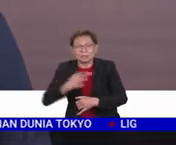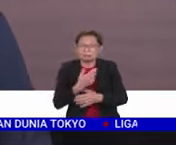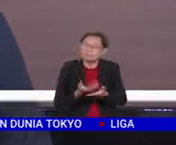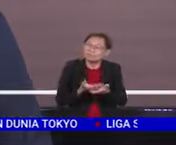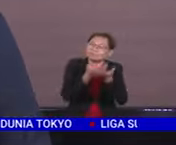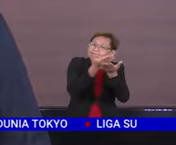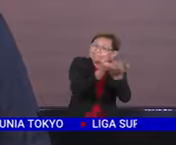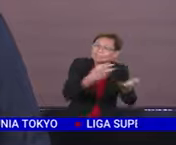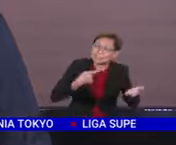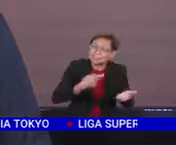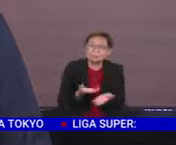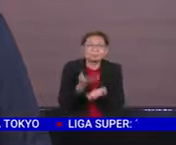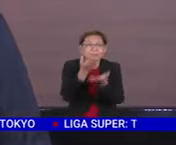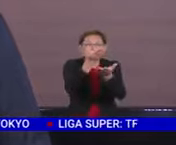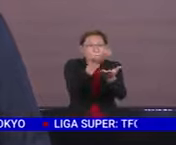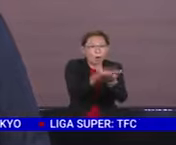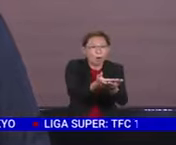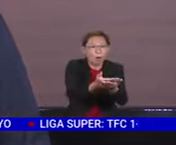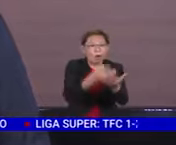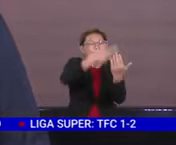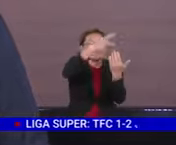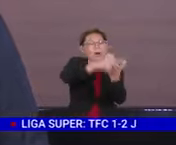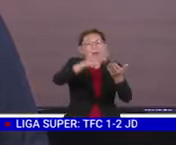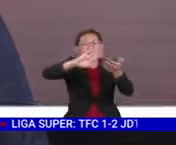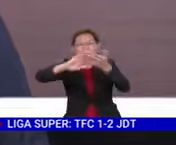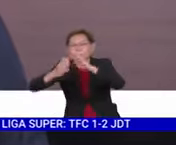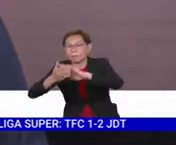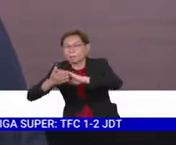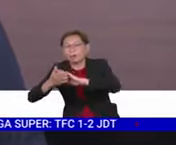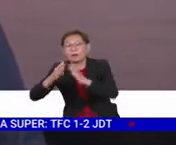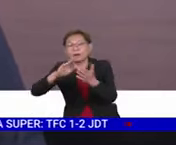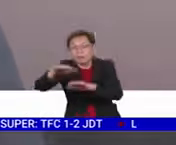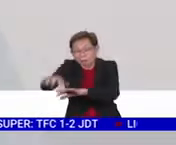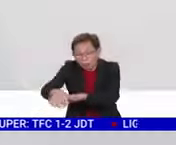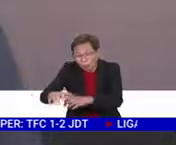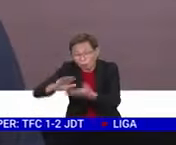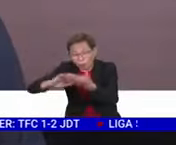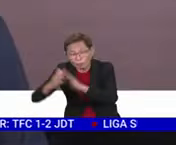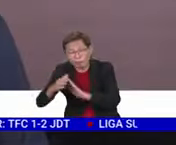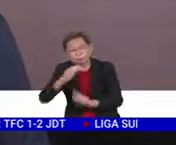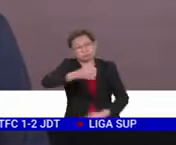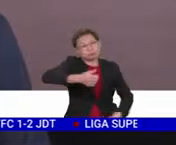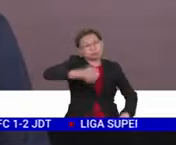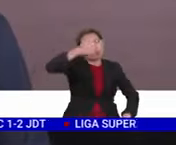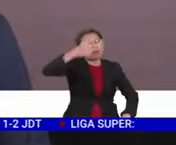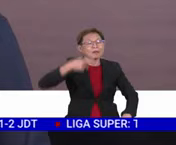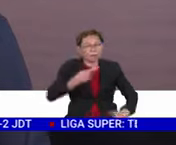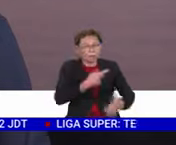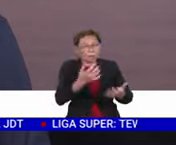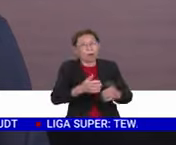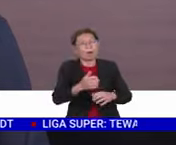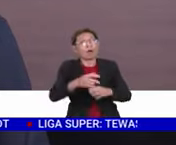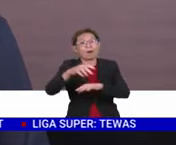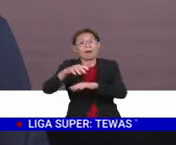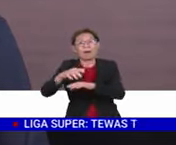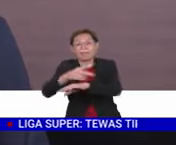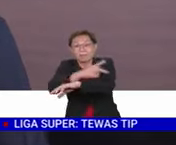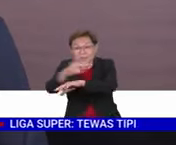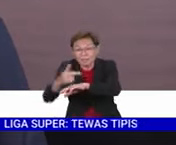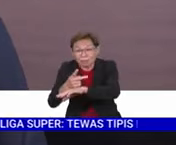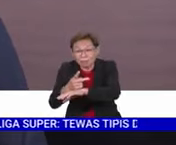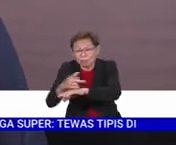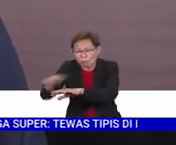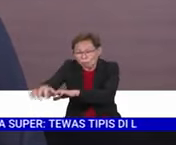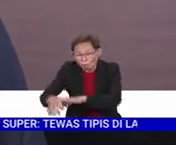supaya program kebun komuniti terus diberikan keutamaan. Kita ingin melihat kebun komuniti diangkat kepada satu